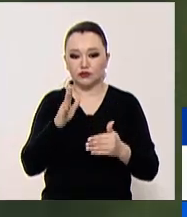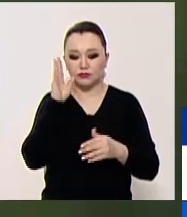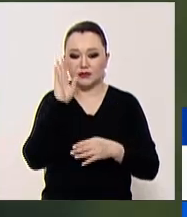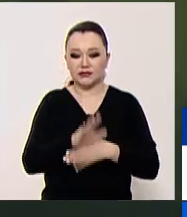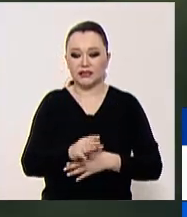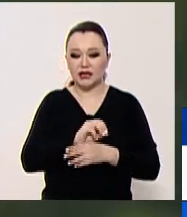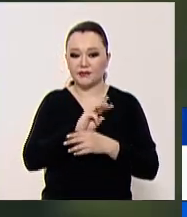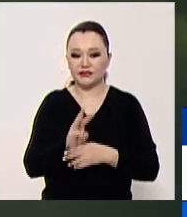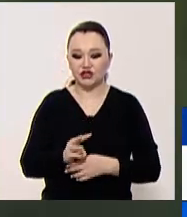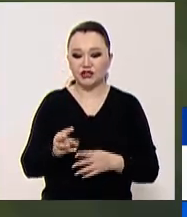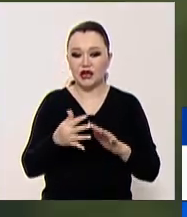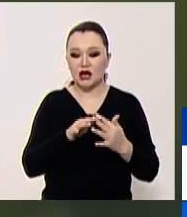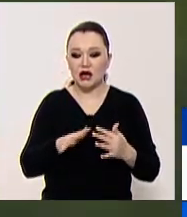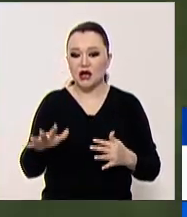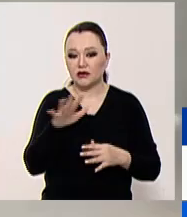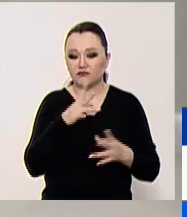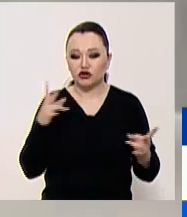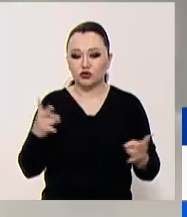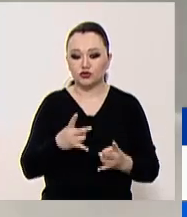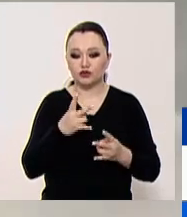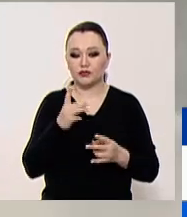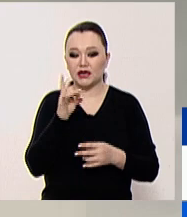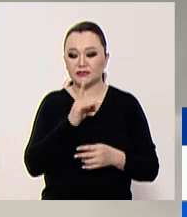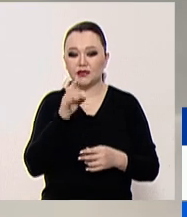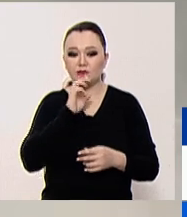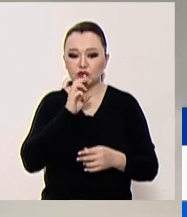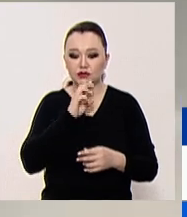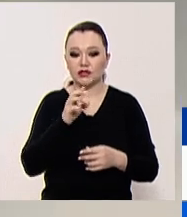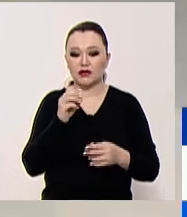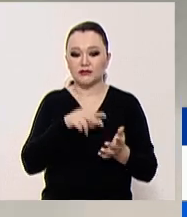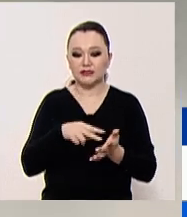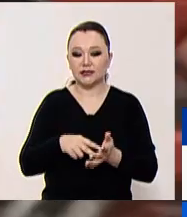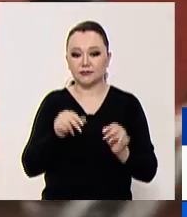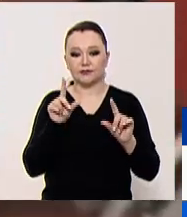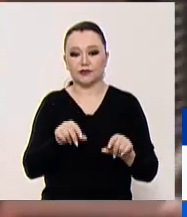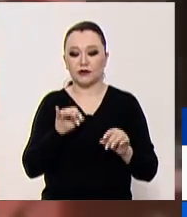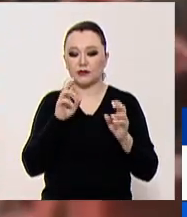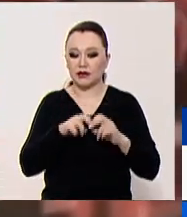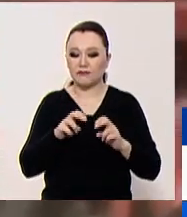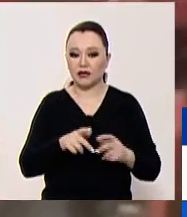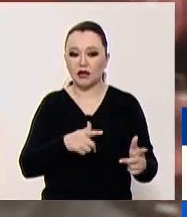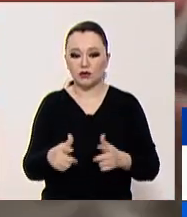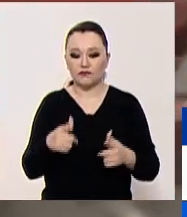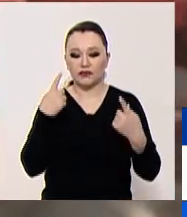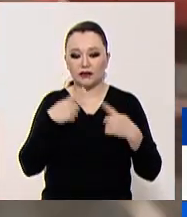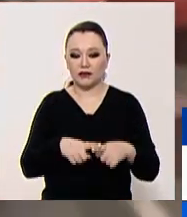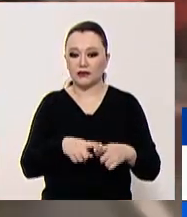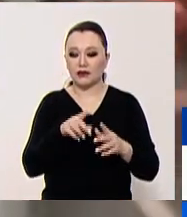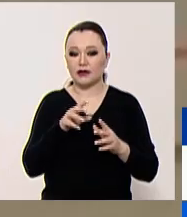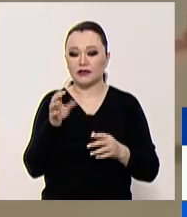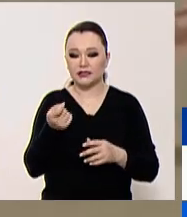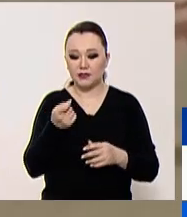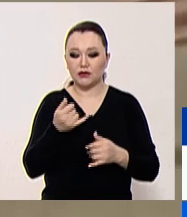потребовал обеспечить аграриев необходимым объемом топлива по приемлемым ценам и проверить готовность сельхозтехники, запасов